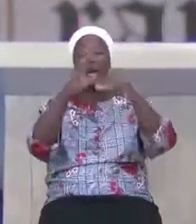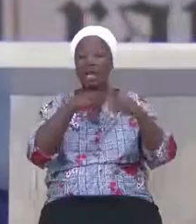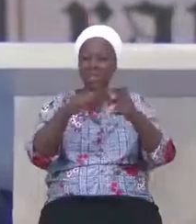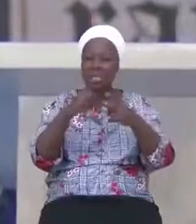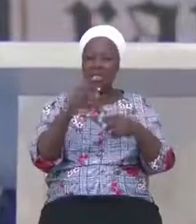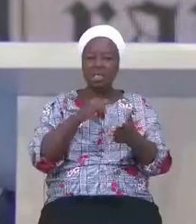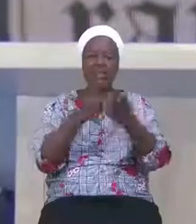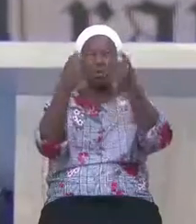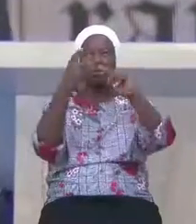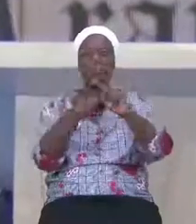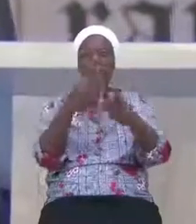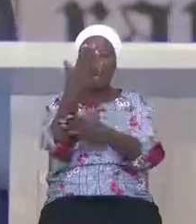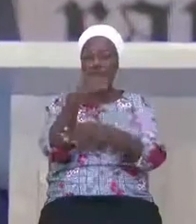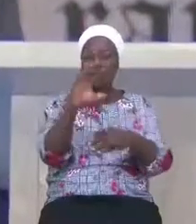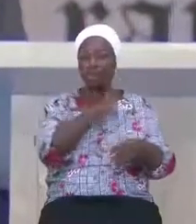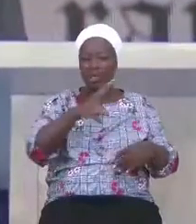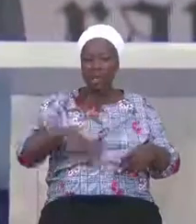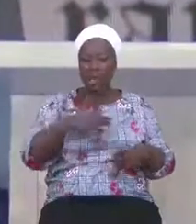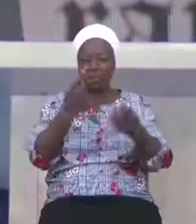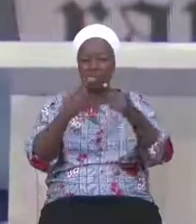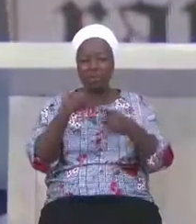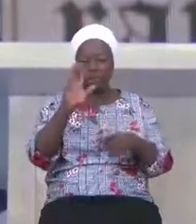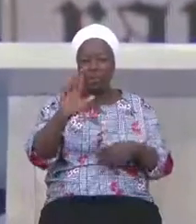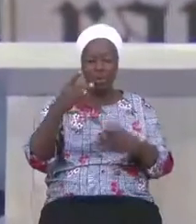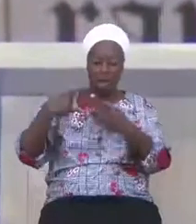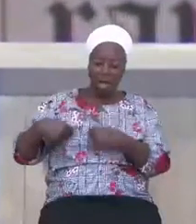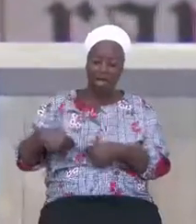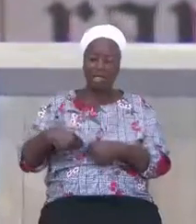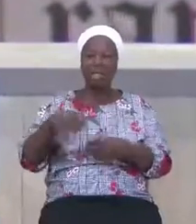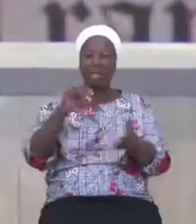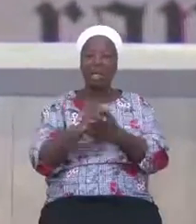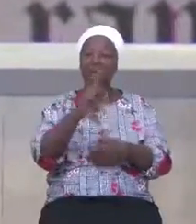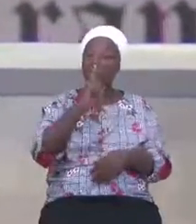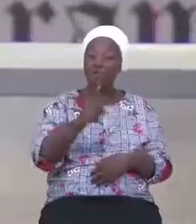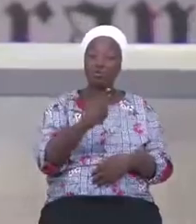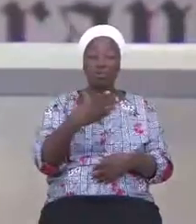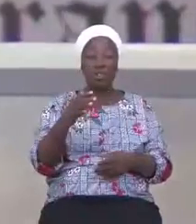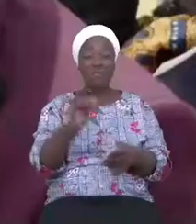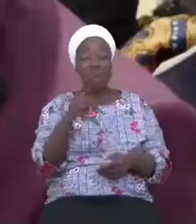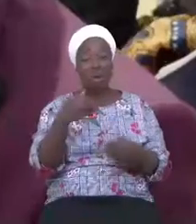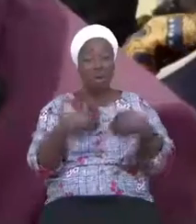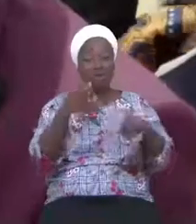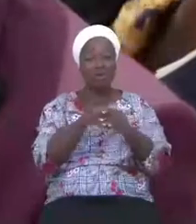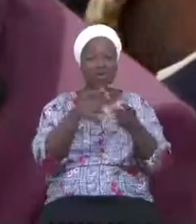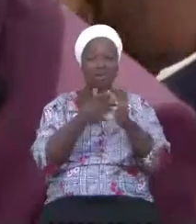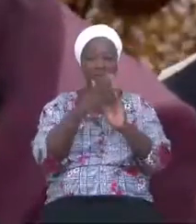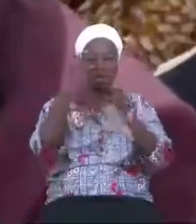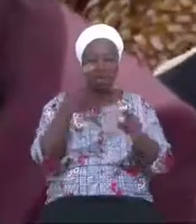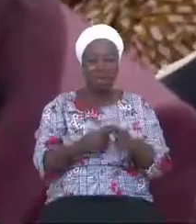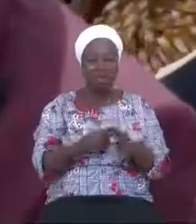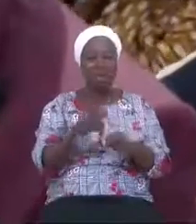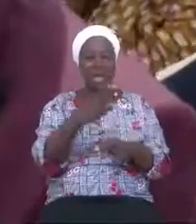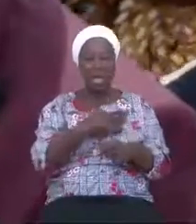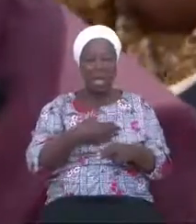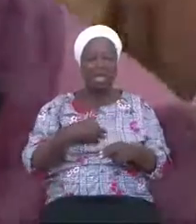vient par la main de Christ et elle vient dans ton cœur. Cette chose originale, tu l'auras au nom de Jésus. Et